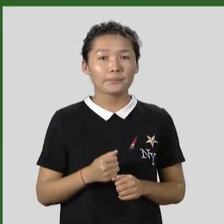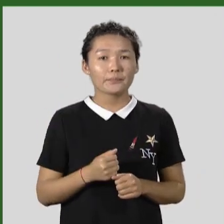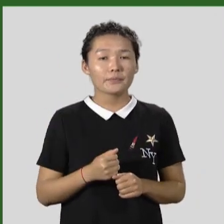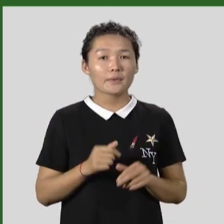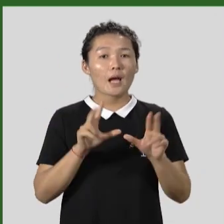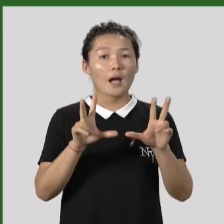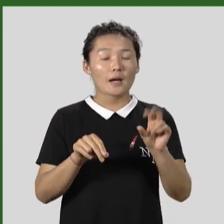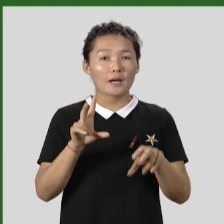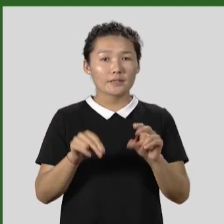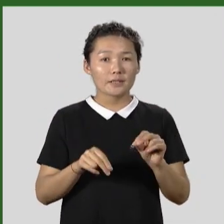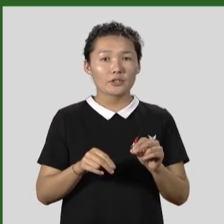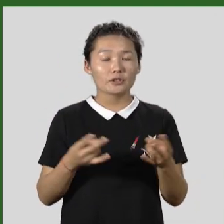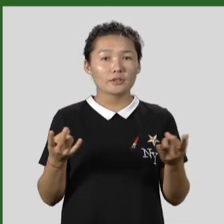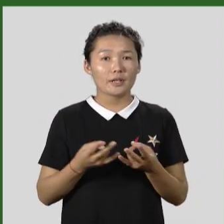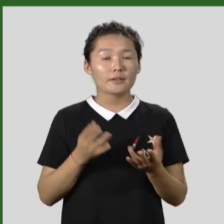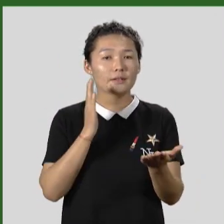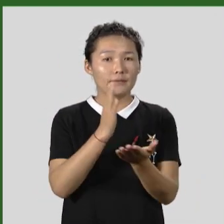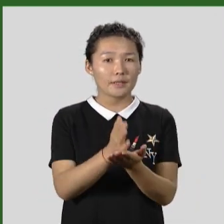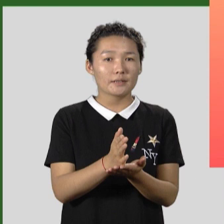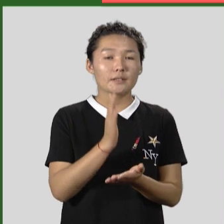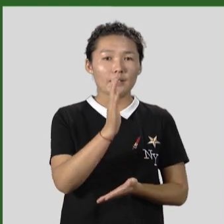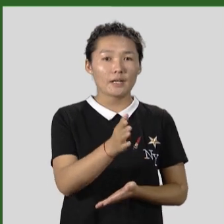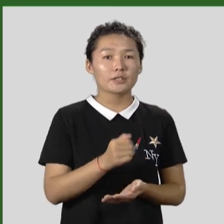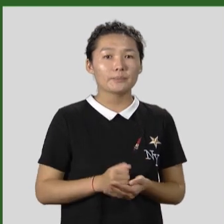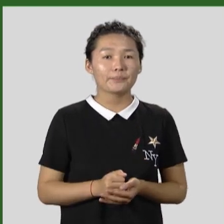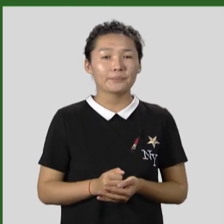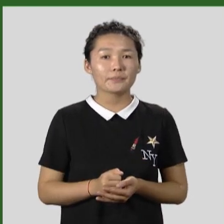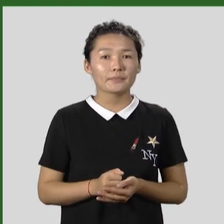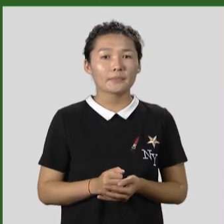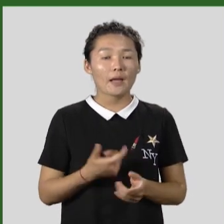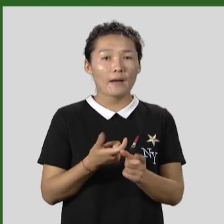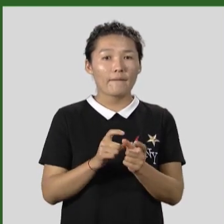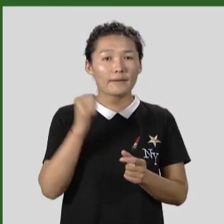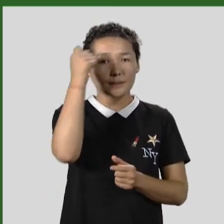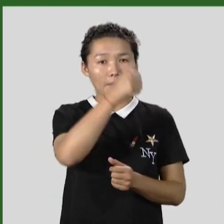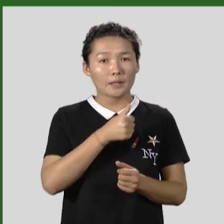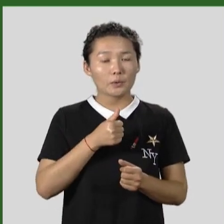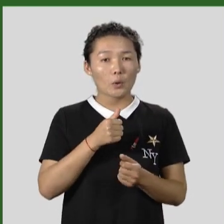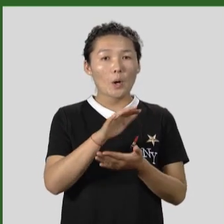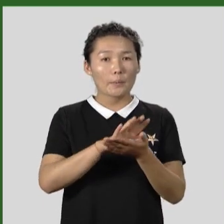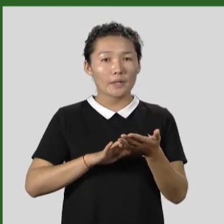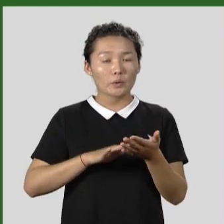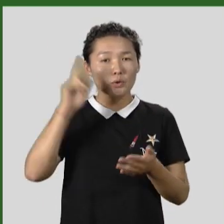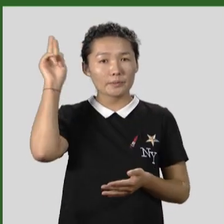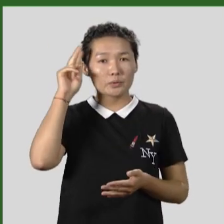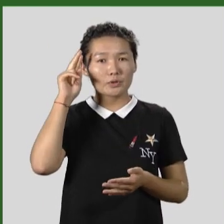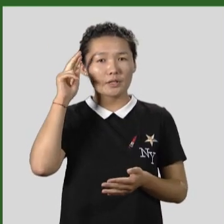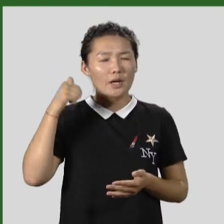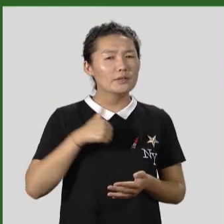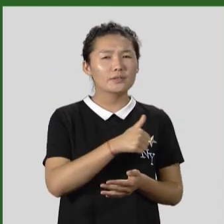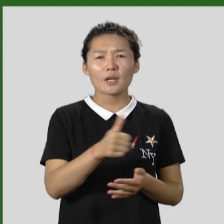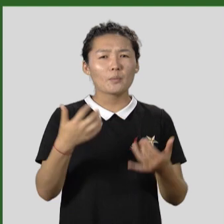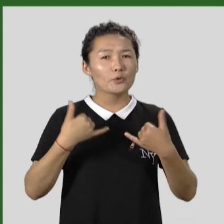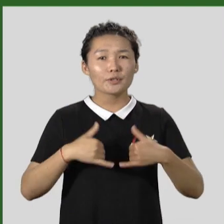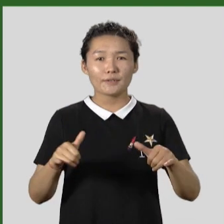значит, пора двигаться дальше. В этом году мы с вами продолжим изучать самую удивительную